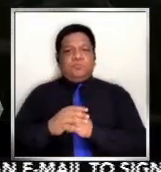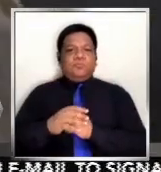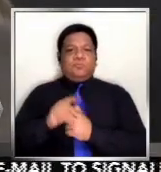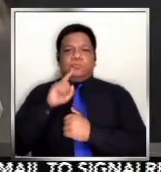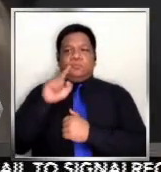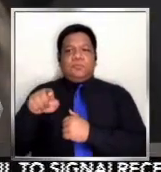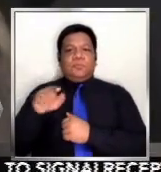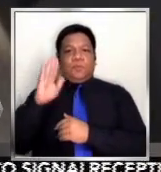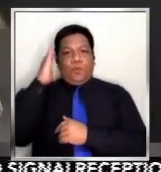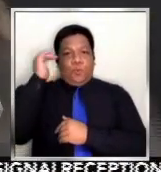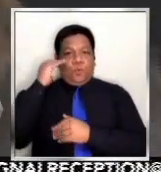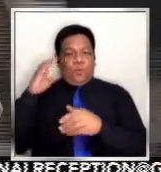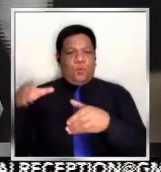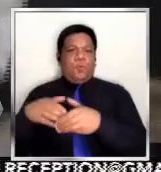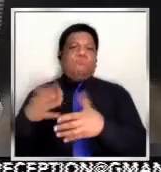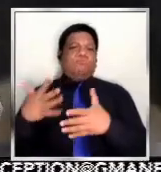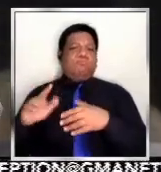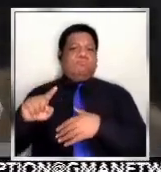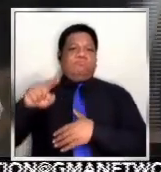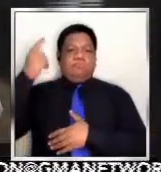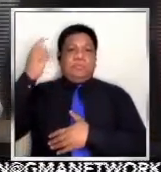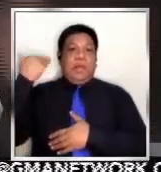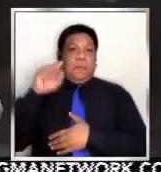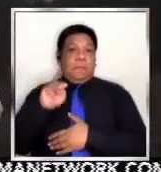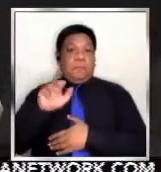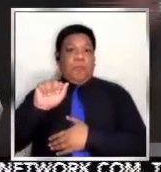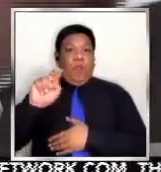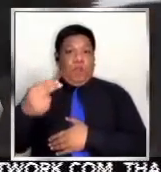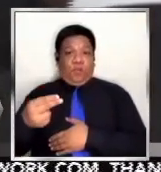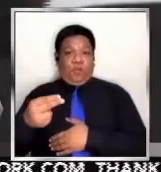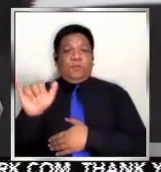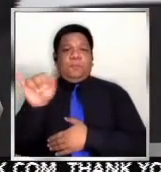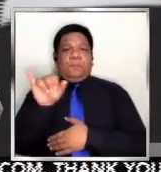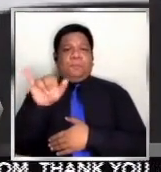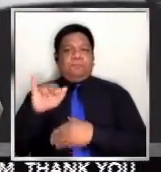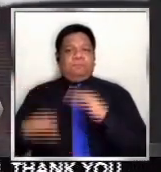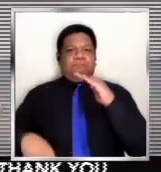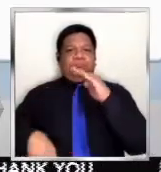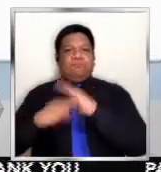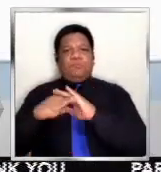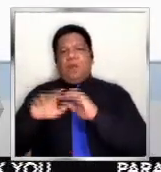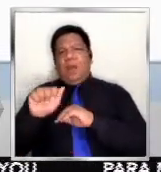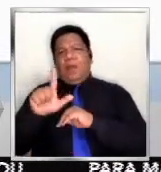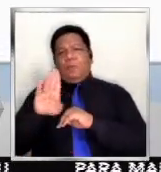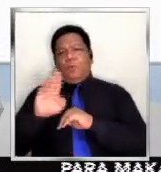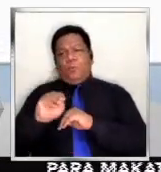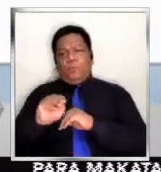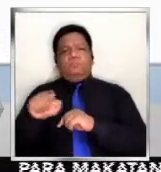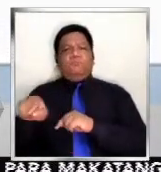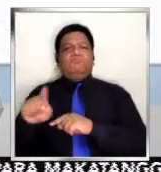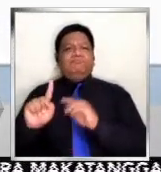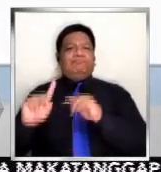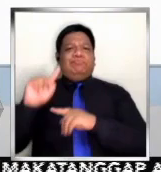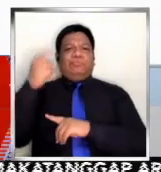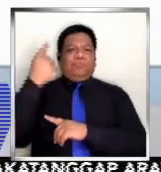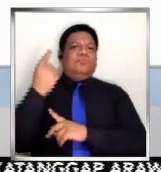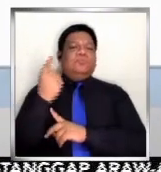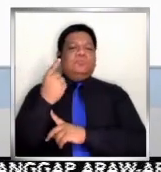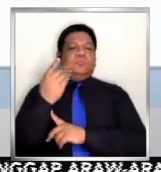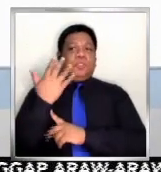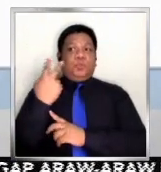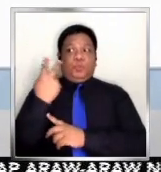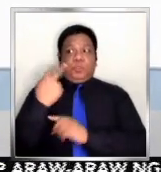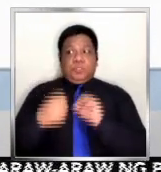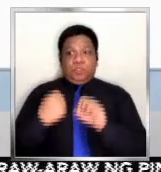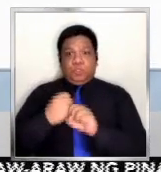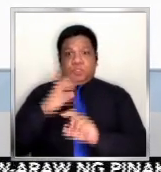group. Nito lang March, nag-top din sa Billboard ang album nilang Map of the Soul 7. Sa loob ng 2 years and 6 months, 5